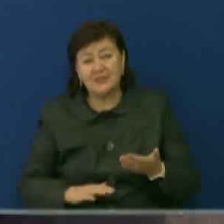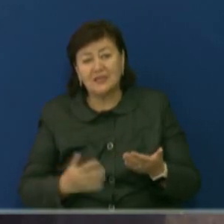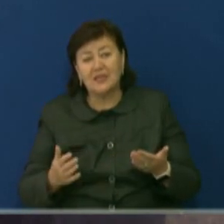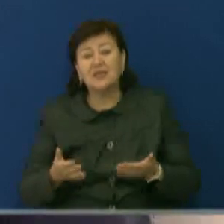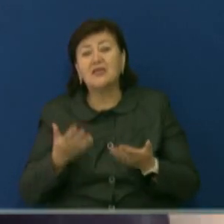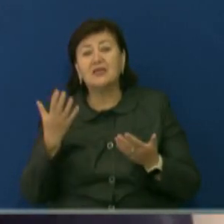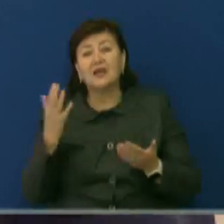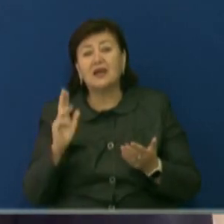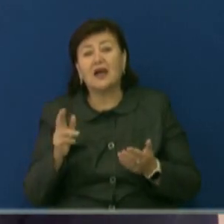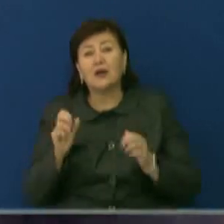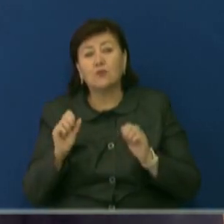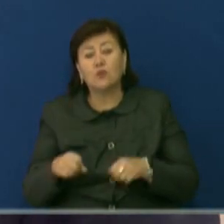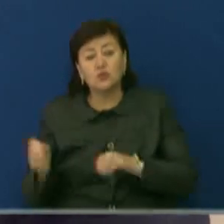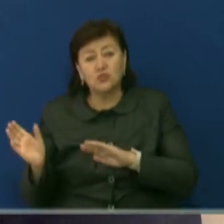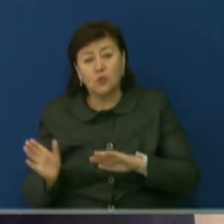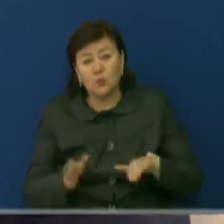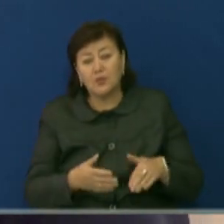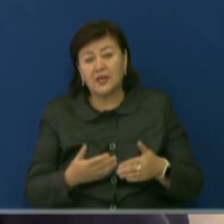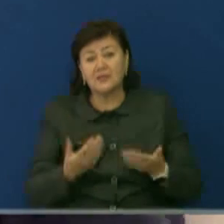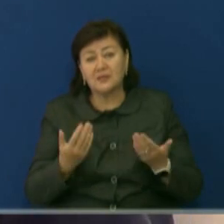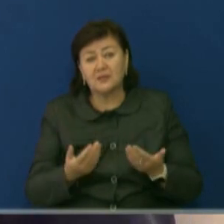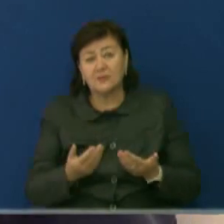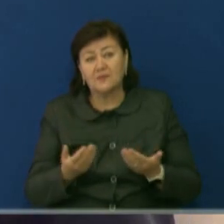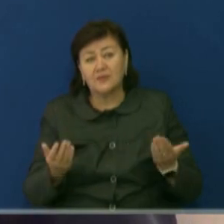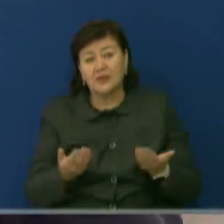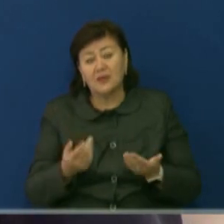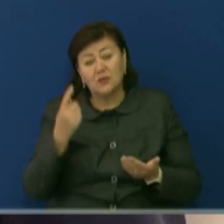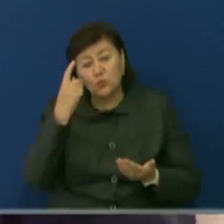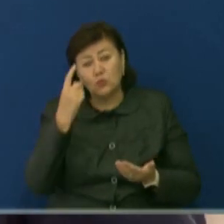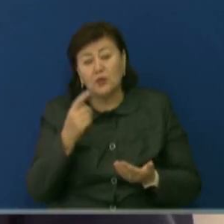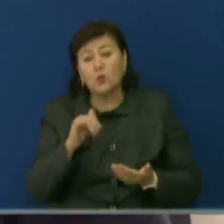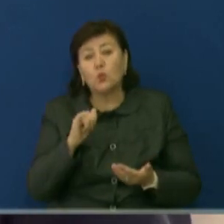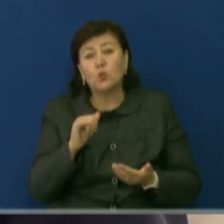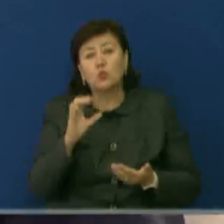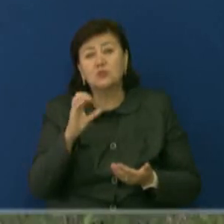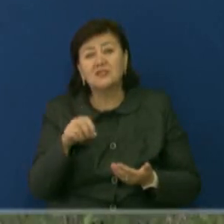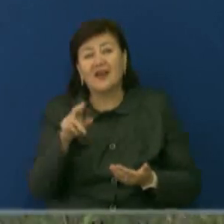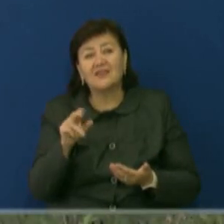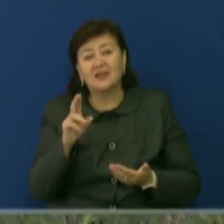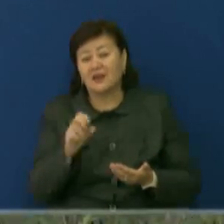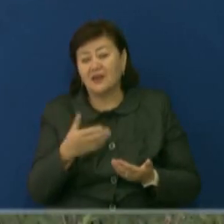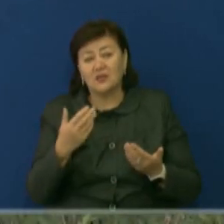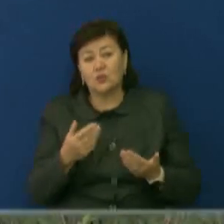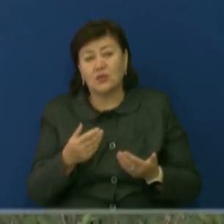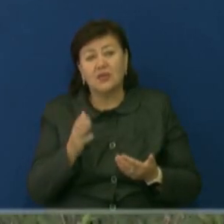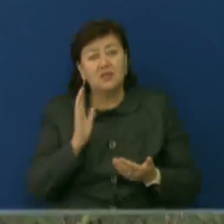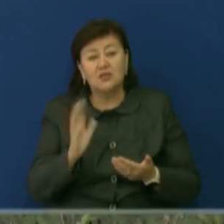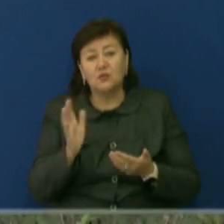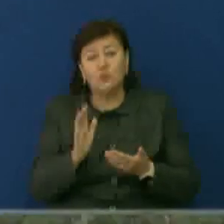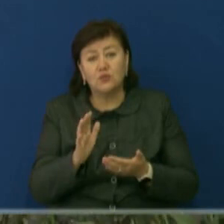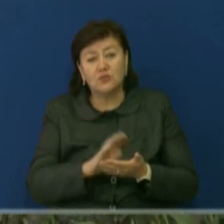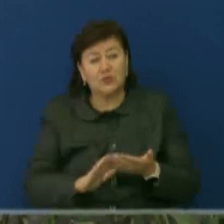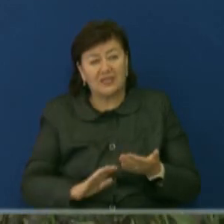данного проблемы. Предварительная версия, скорее всего, этот дом дал усадку, не прогрессирующую. Возмущенные жители